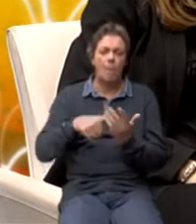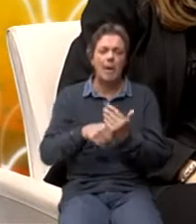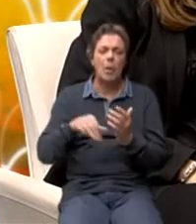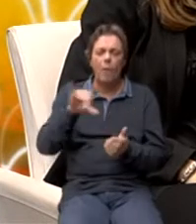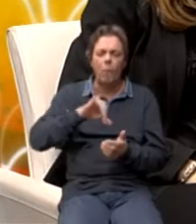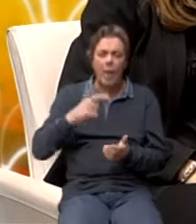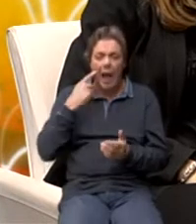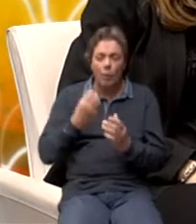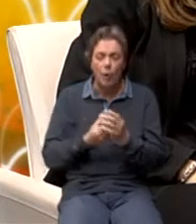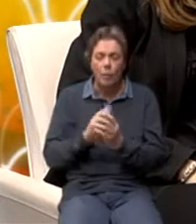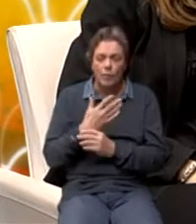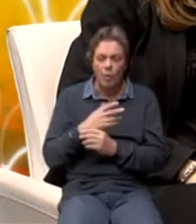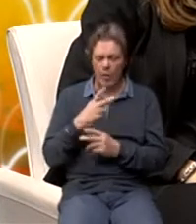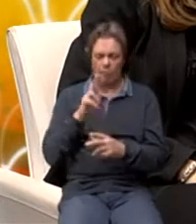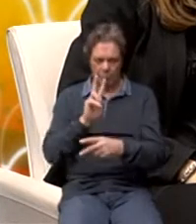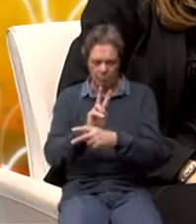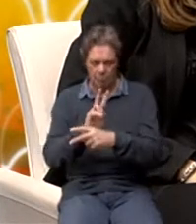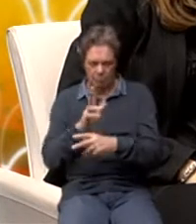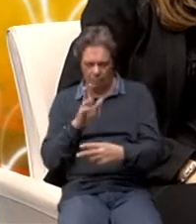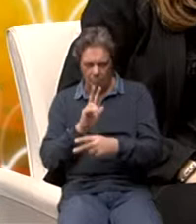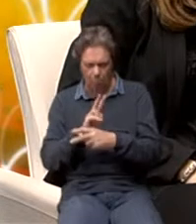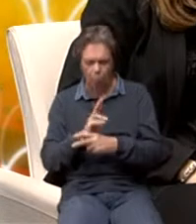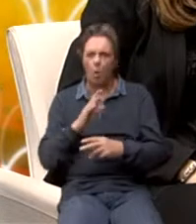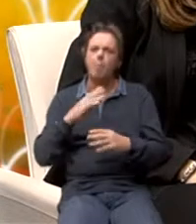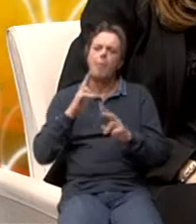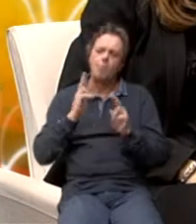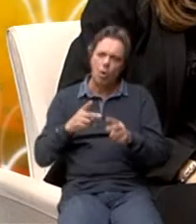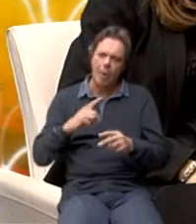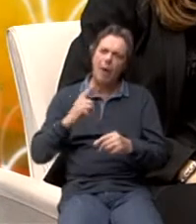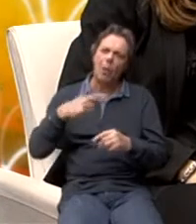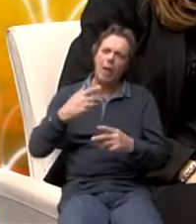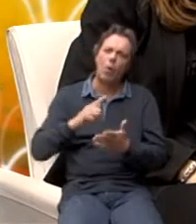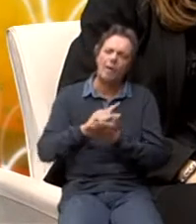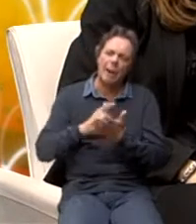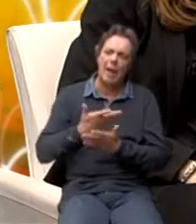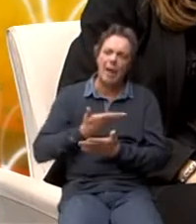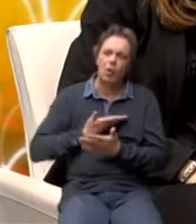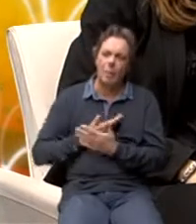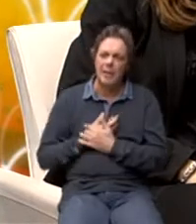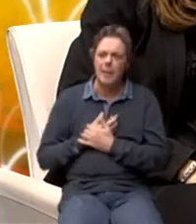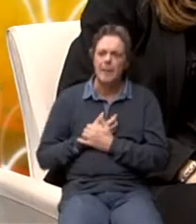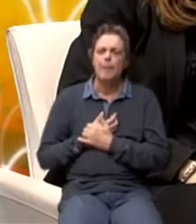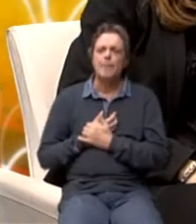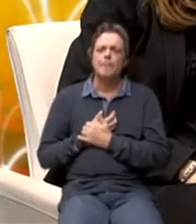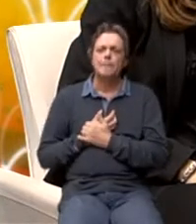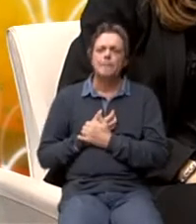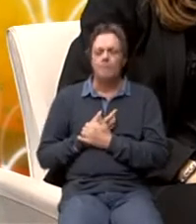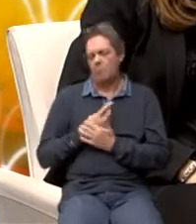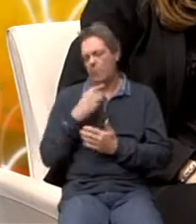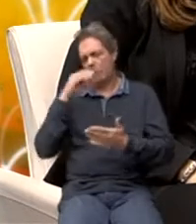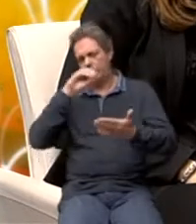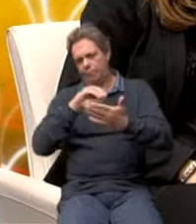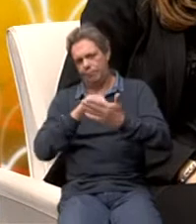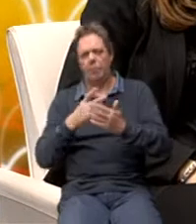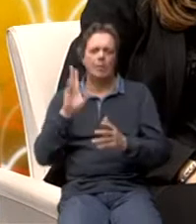proizvodnja pod kontrolom, može nakon određenog vremena dobiti znak da je to bio proizvodnja, eko